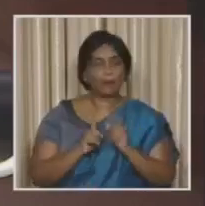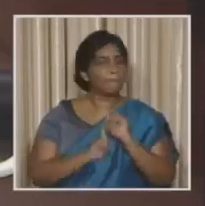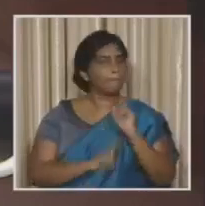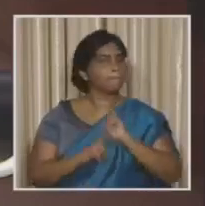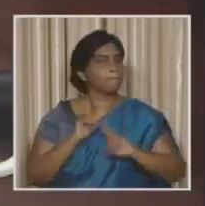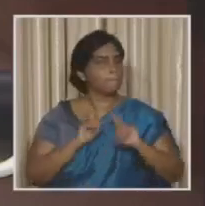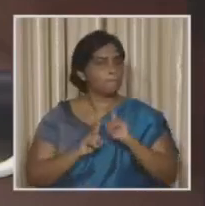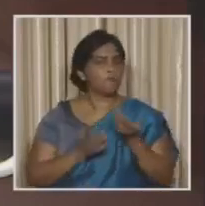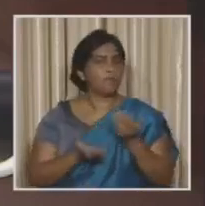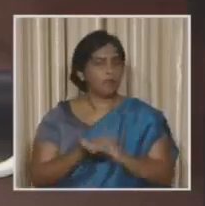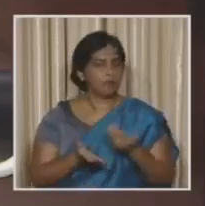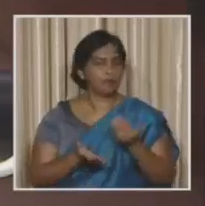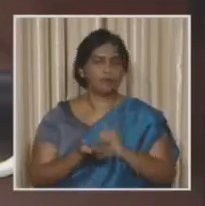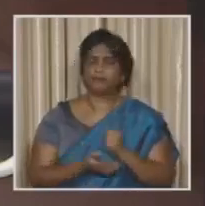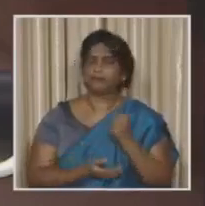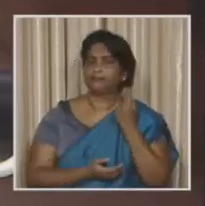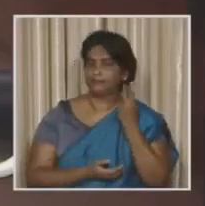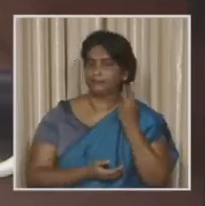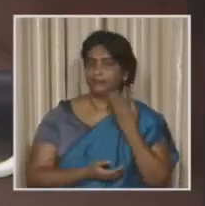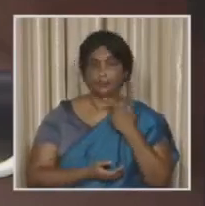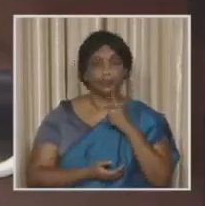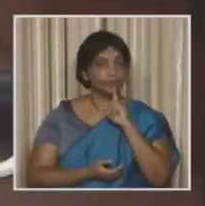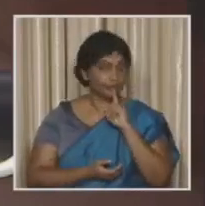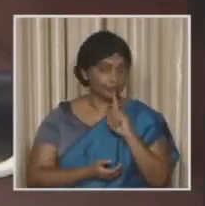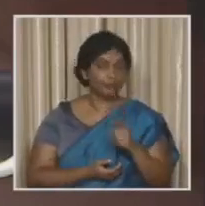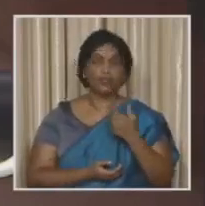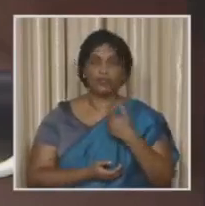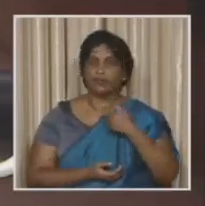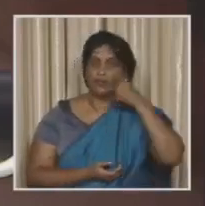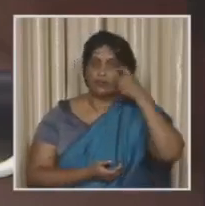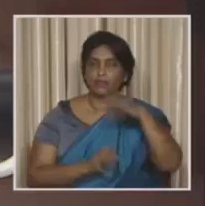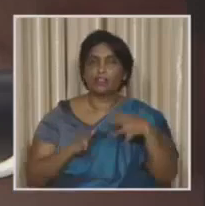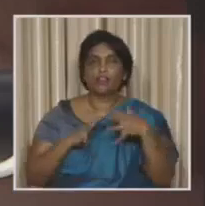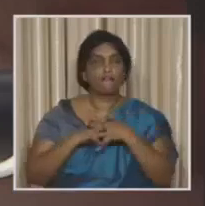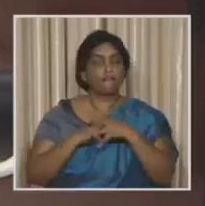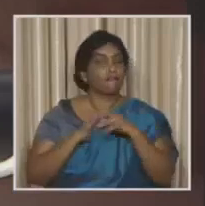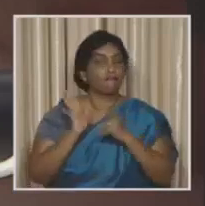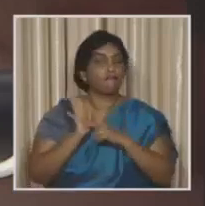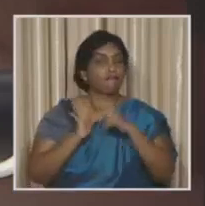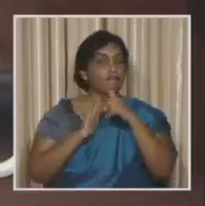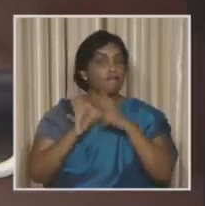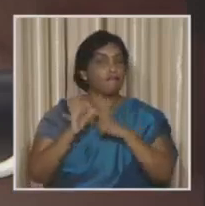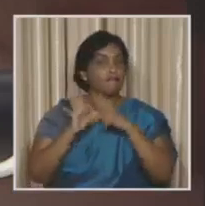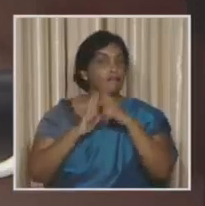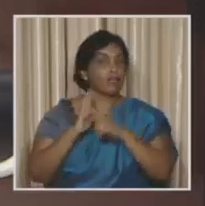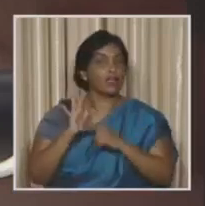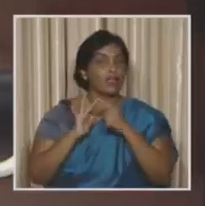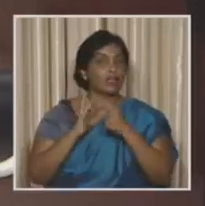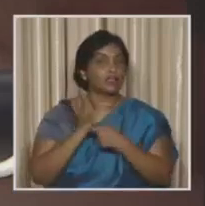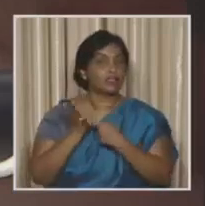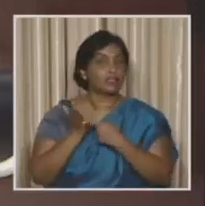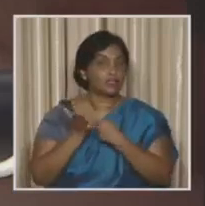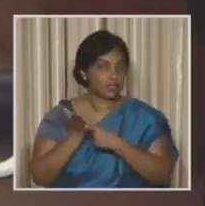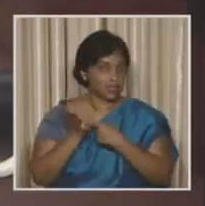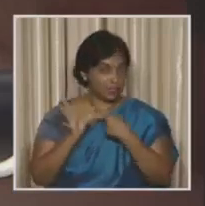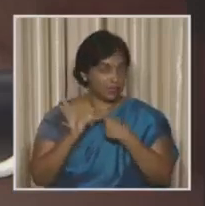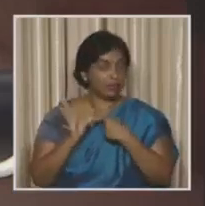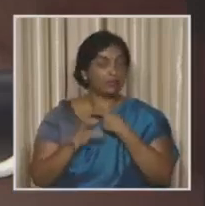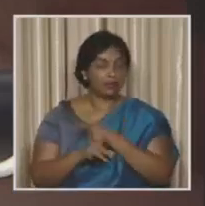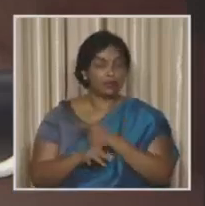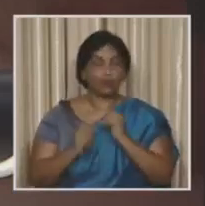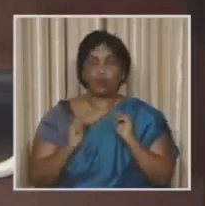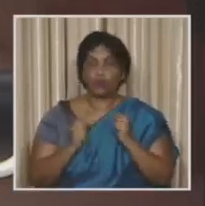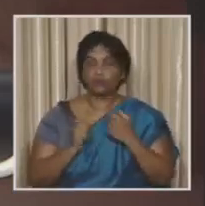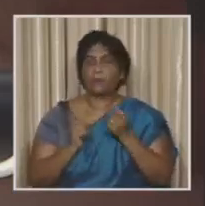පාර්ලිමේන්තු මා අවස්ථා ගණනාවකදී කරුණු ඉදිරිපත් කළා තිබෙනවා මා දැක්කා වජිර අභිවර්ධන මන්ත්‍රීවරයා උත්සාහ කරා මේ